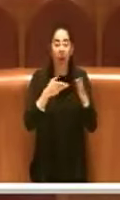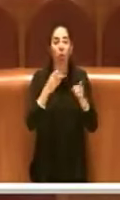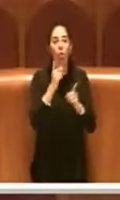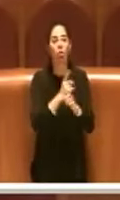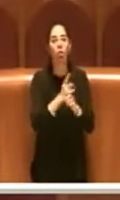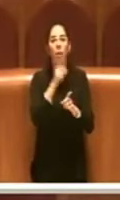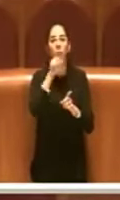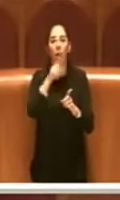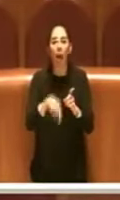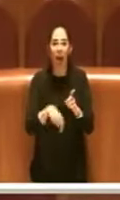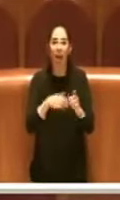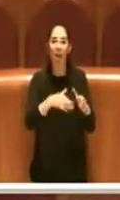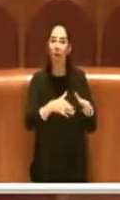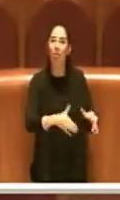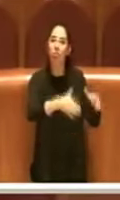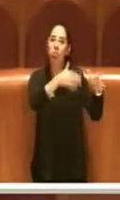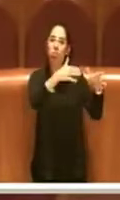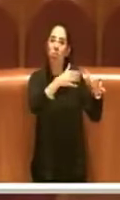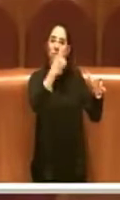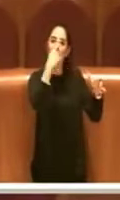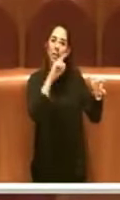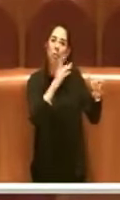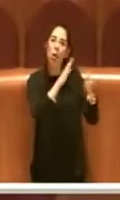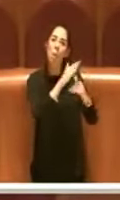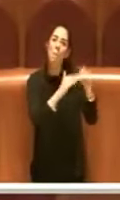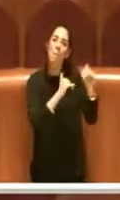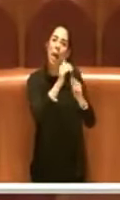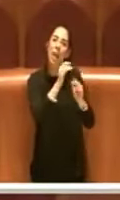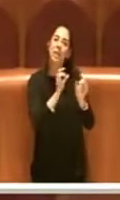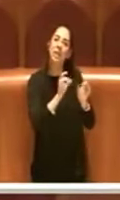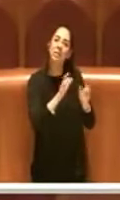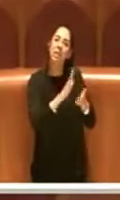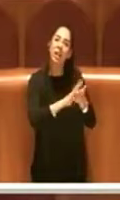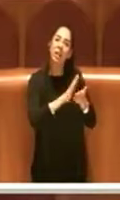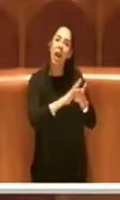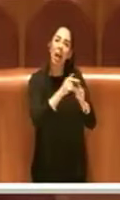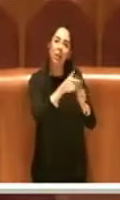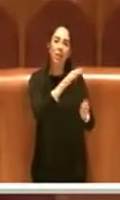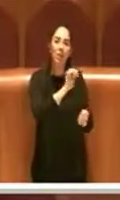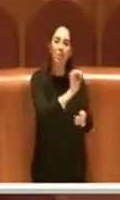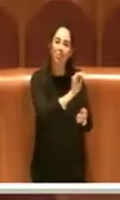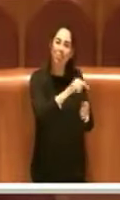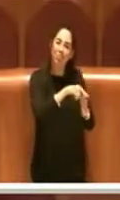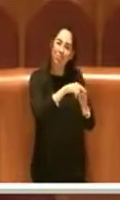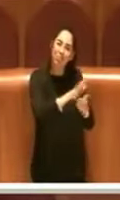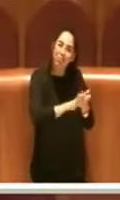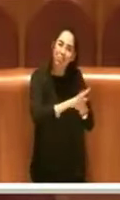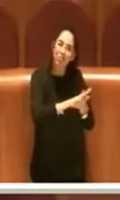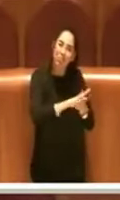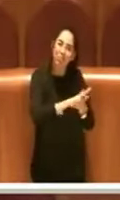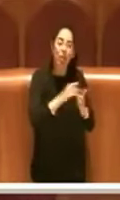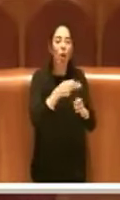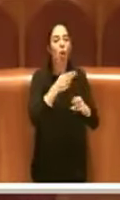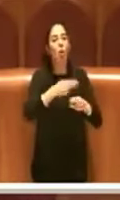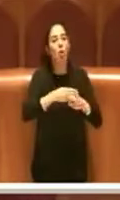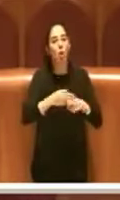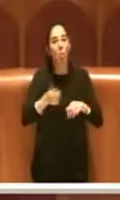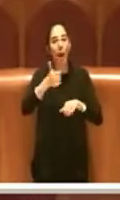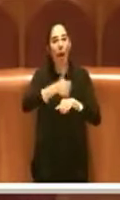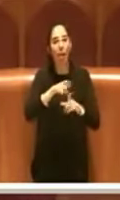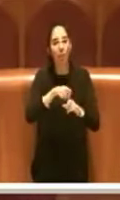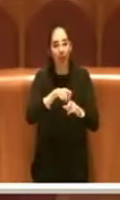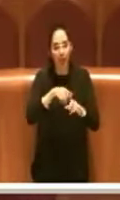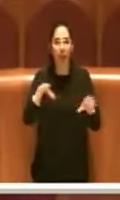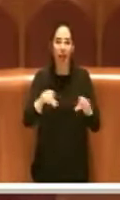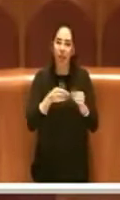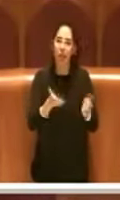delle soluzioni disinfettanti per le mani. Roma Capitale si sta dotando di queste soluzioni che nelle